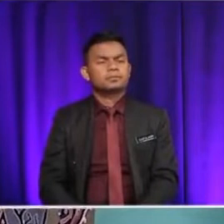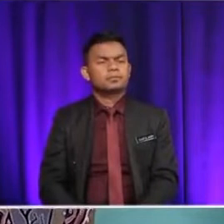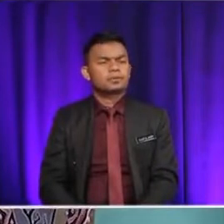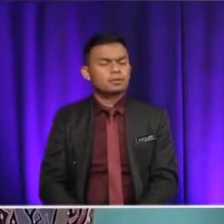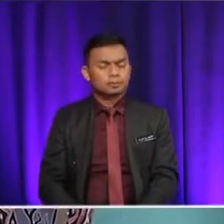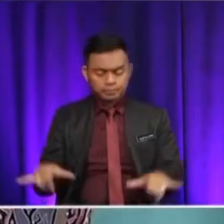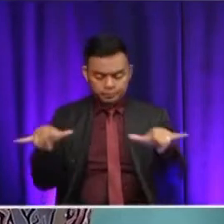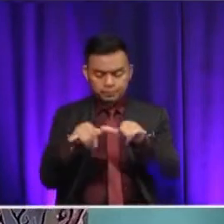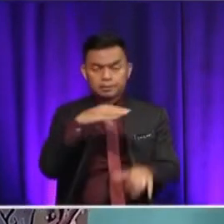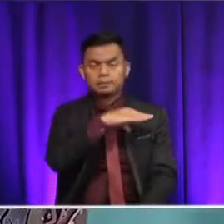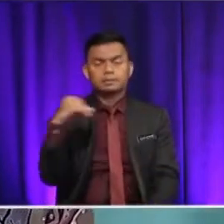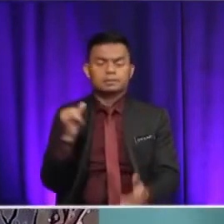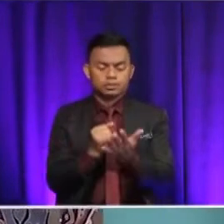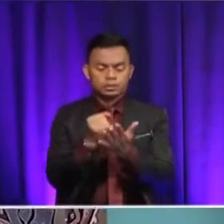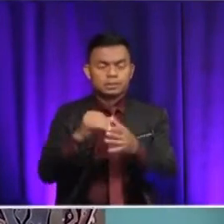saiz dan jenis pipe,